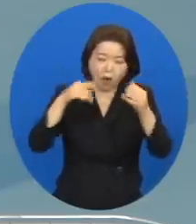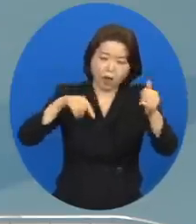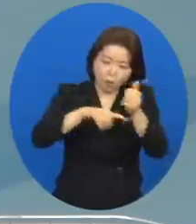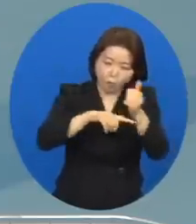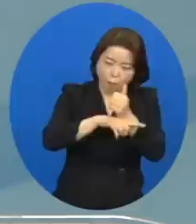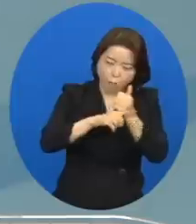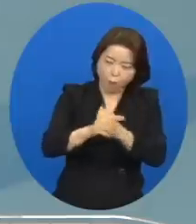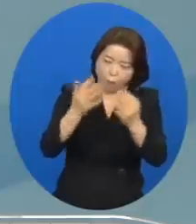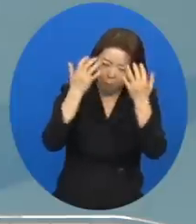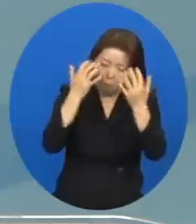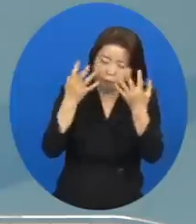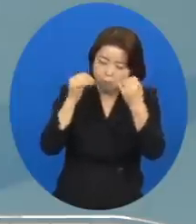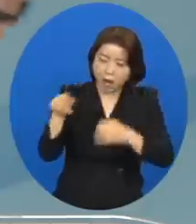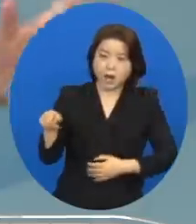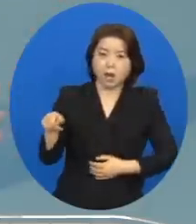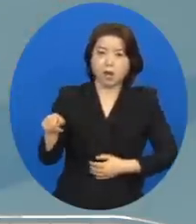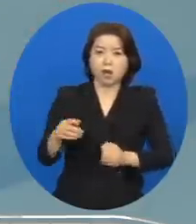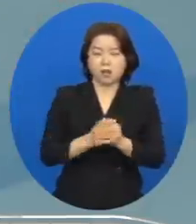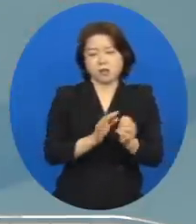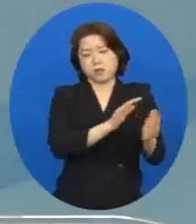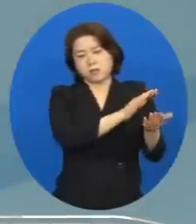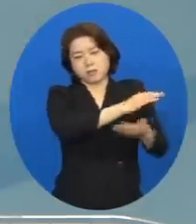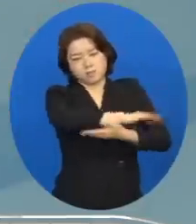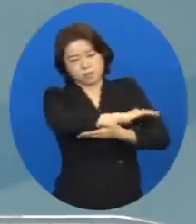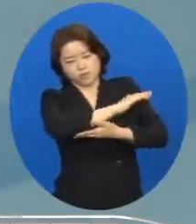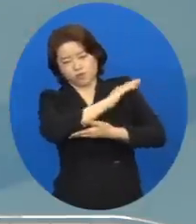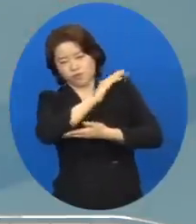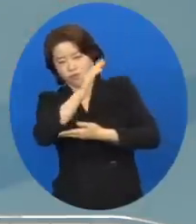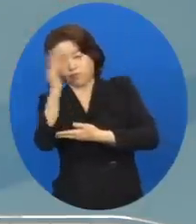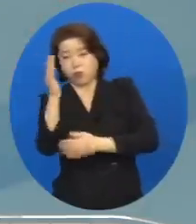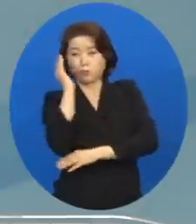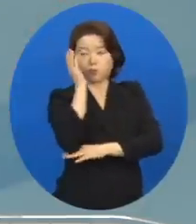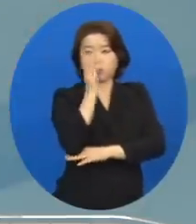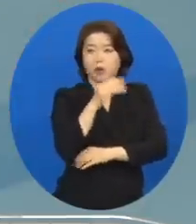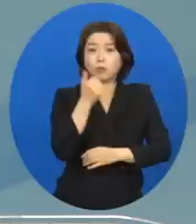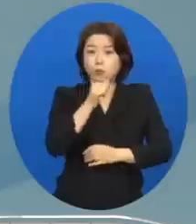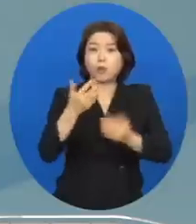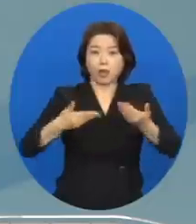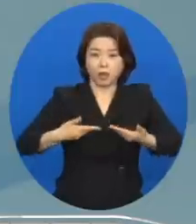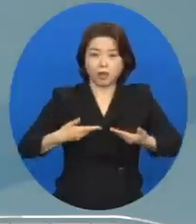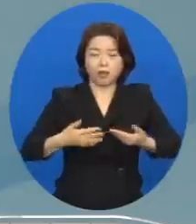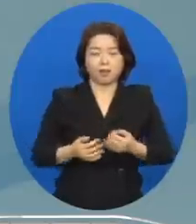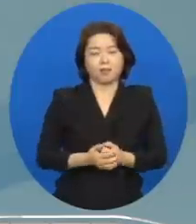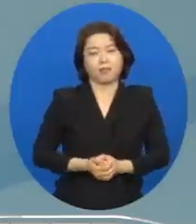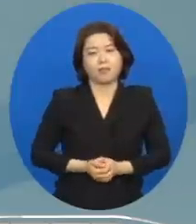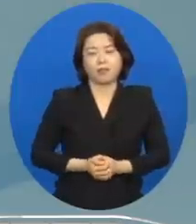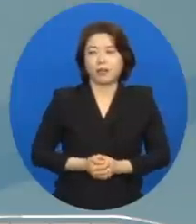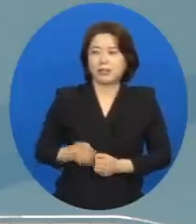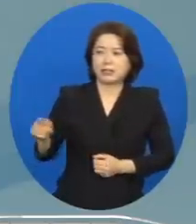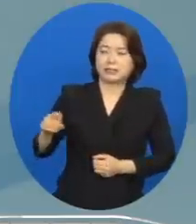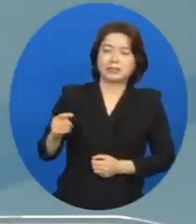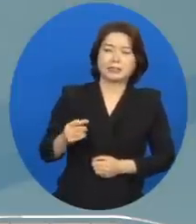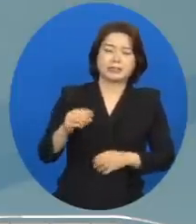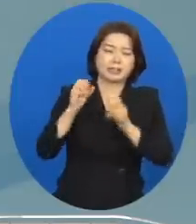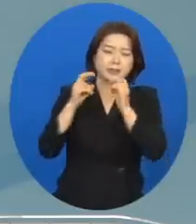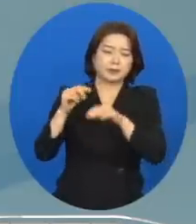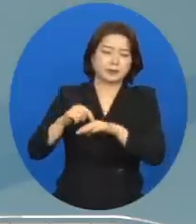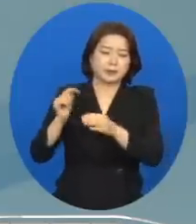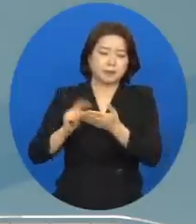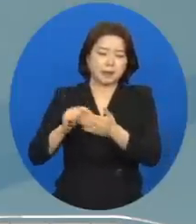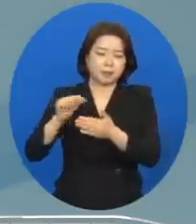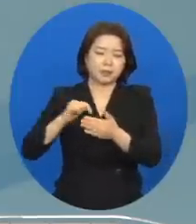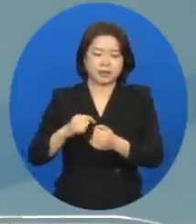당했는지 뭐 그런 이야기를 장황하게 소개를 하더래요. 근데 김요한 선교사님은 마음에 좀 불쾌한 느낌이